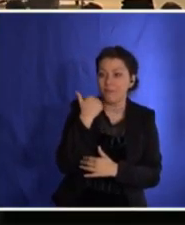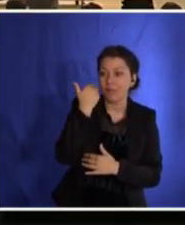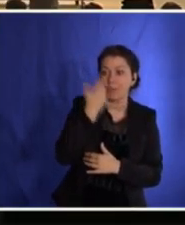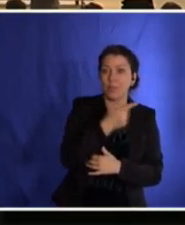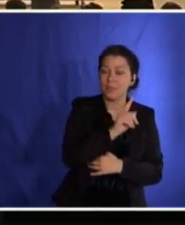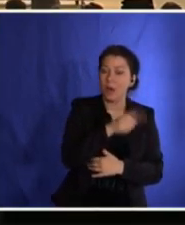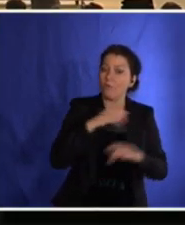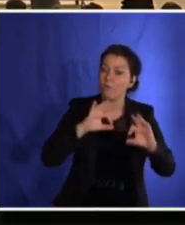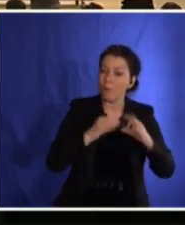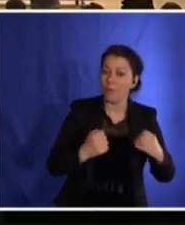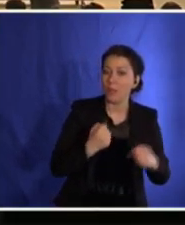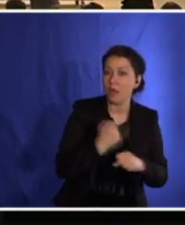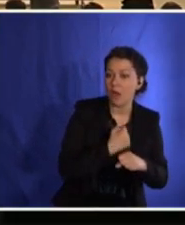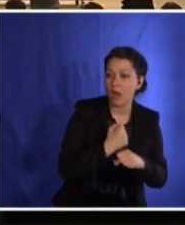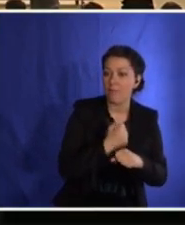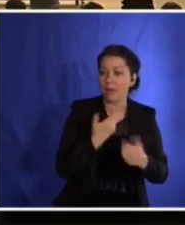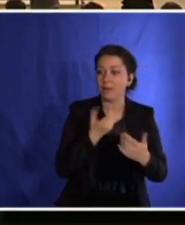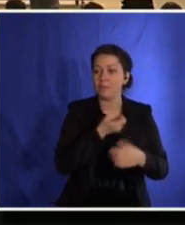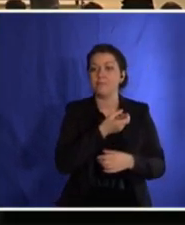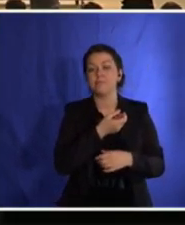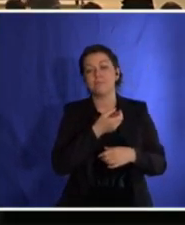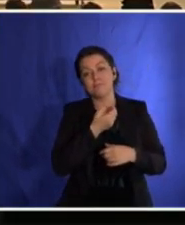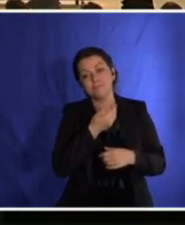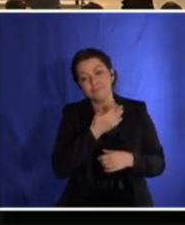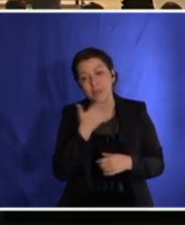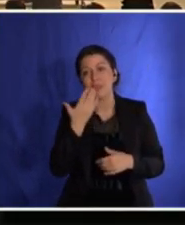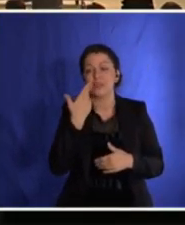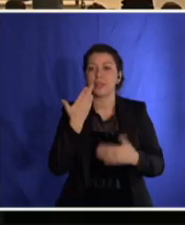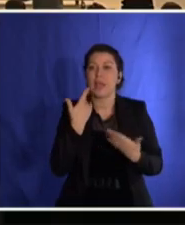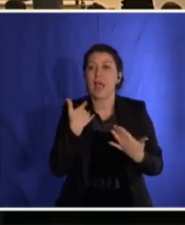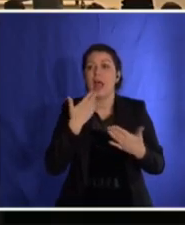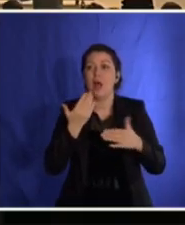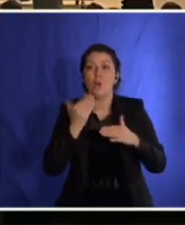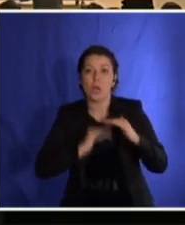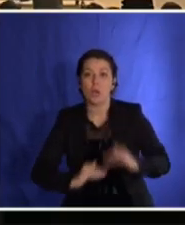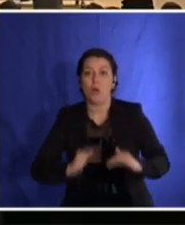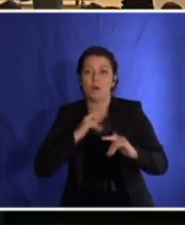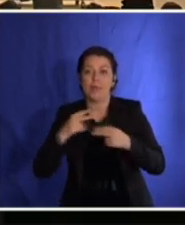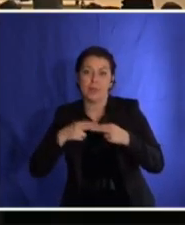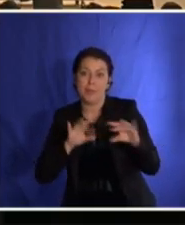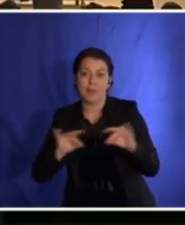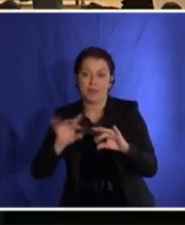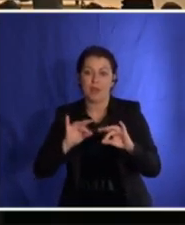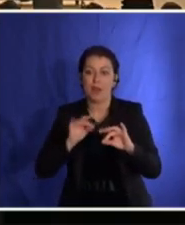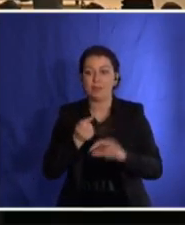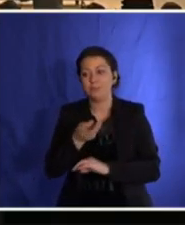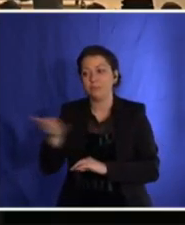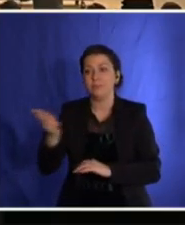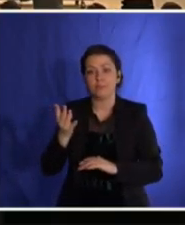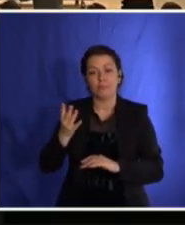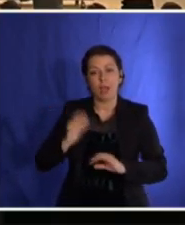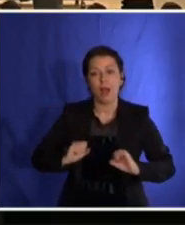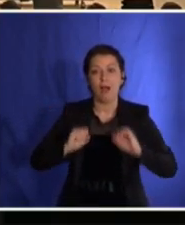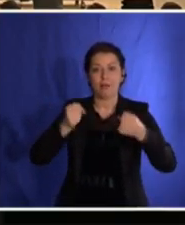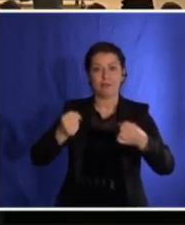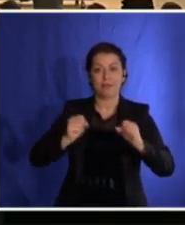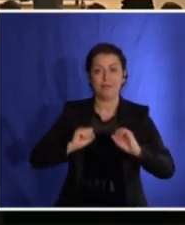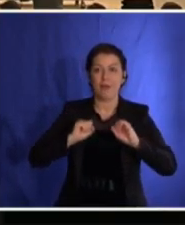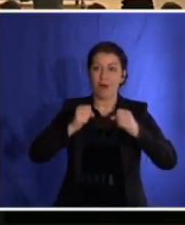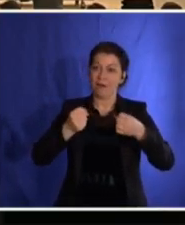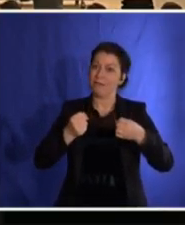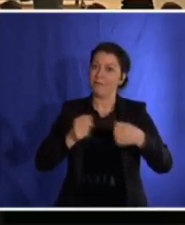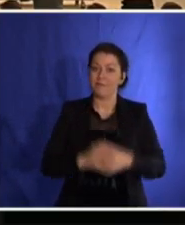manche noch untergeordnet, so quasi die Nebentätigkeiten, manche schon sehr proaktiv, wirklich sich